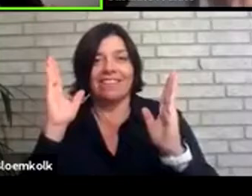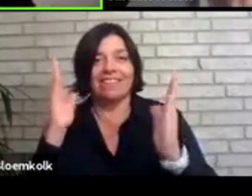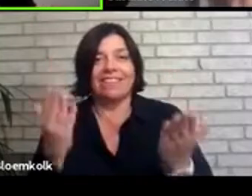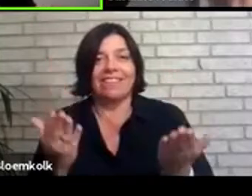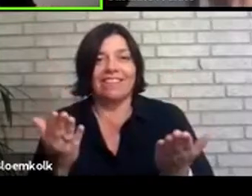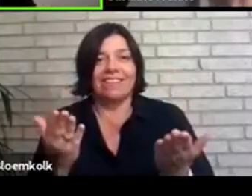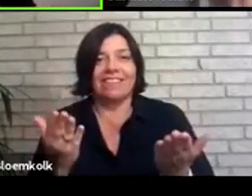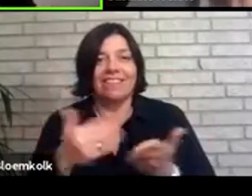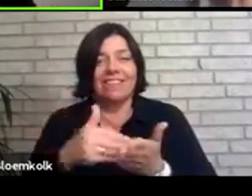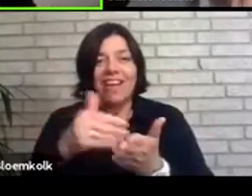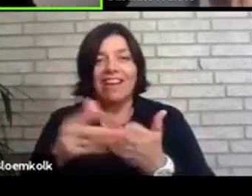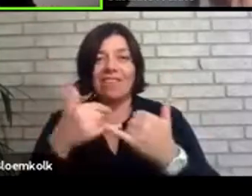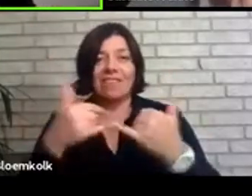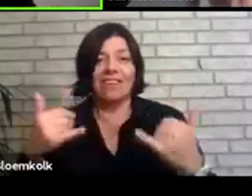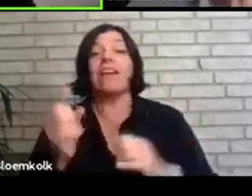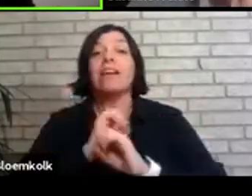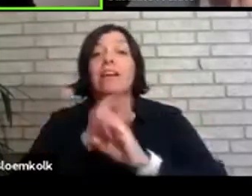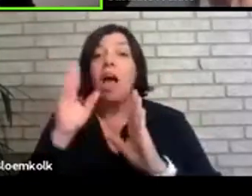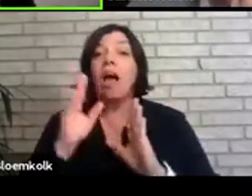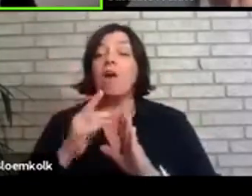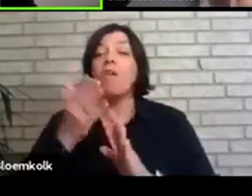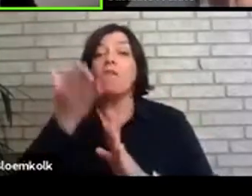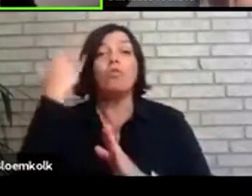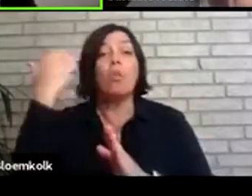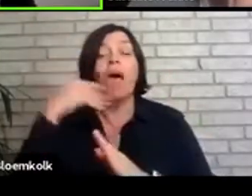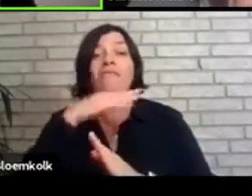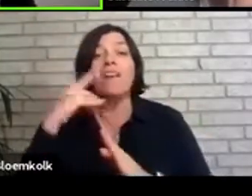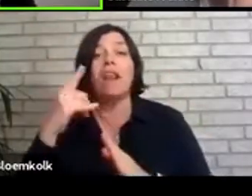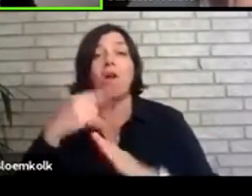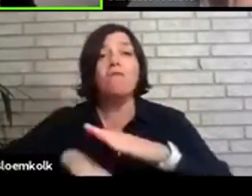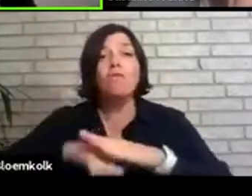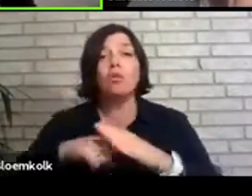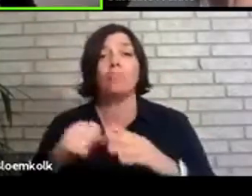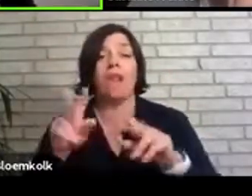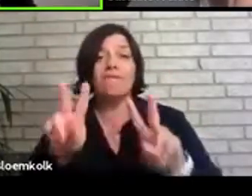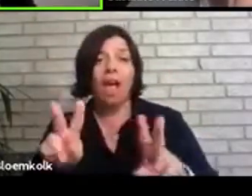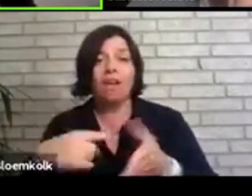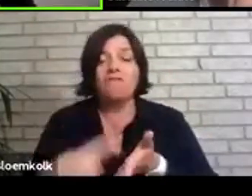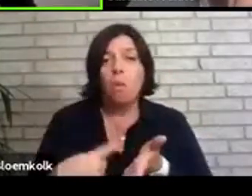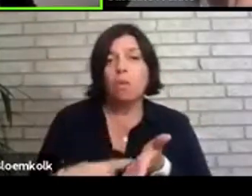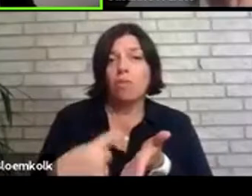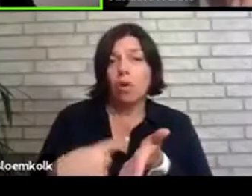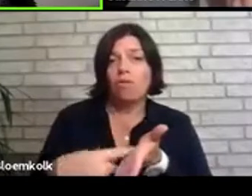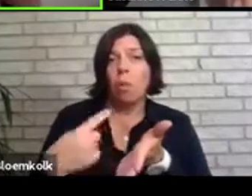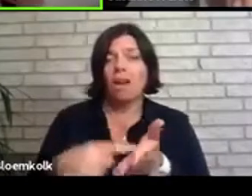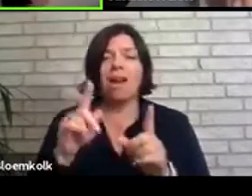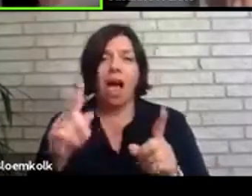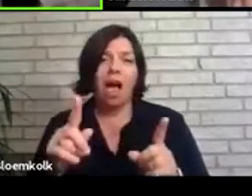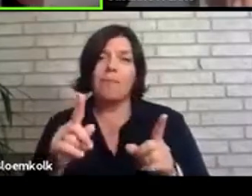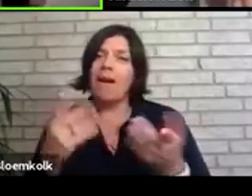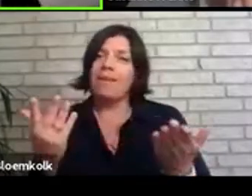auch viel von Fußballfans ja immer gefordert wurde, aber der einfach weit weg von realen,